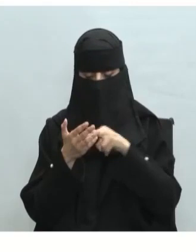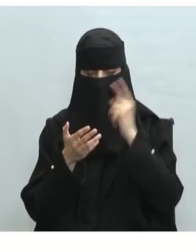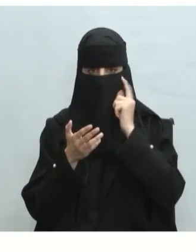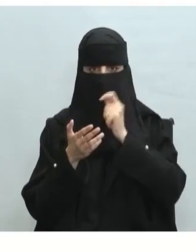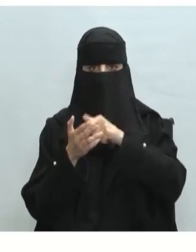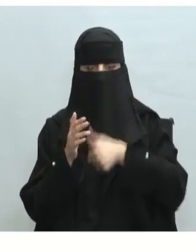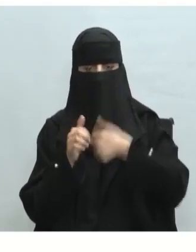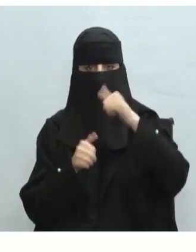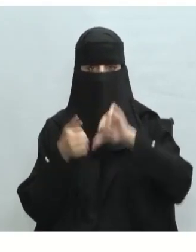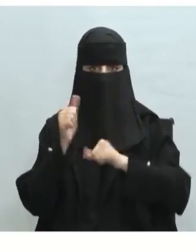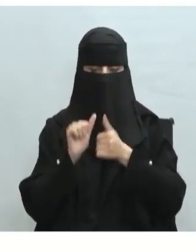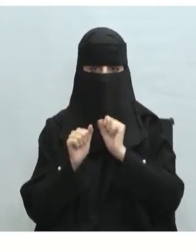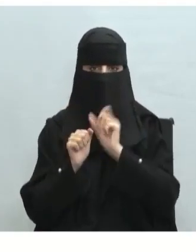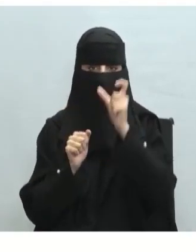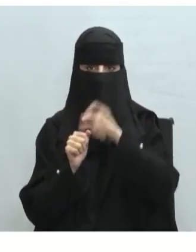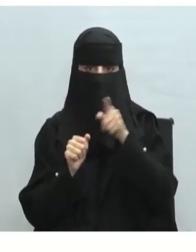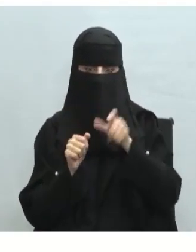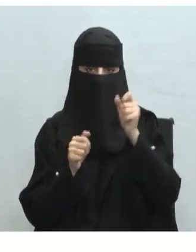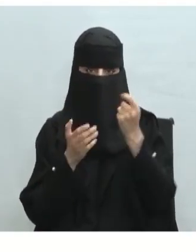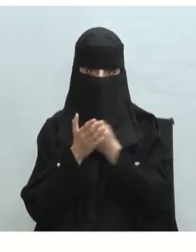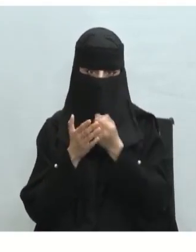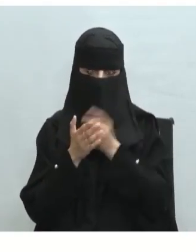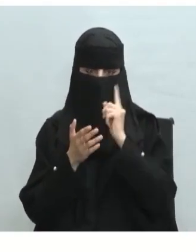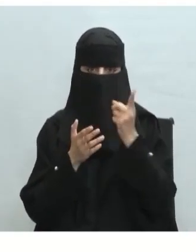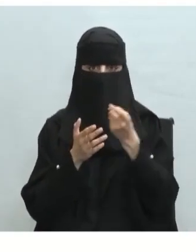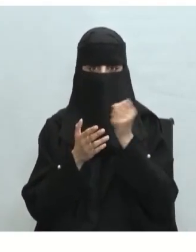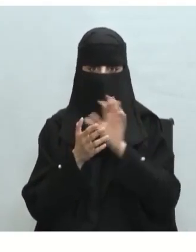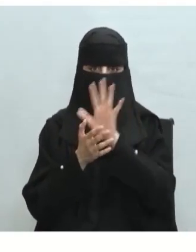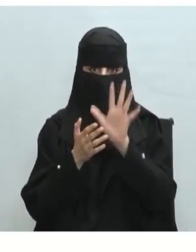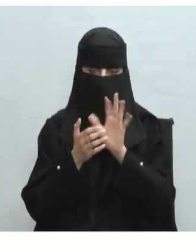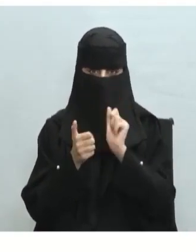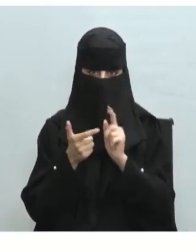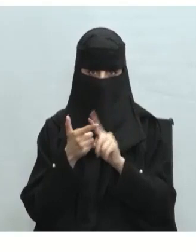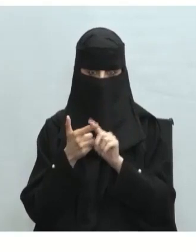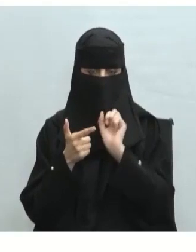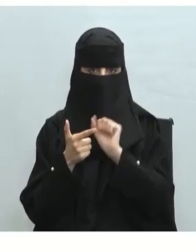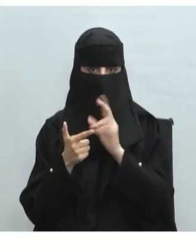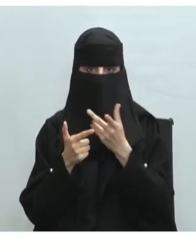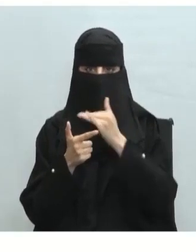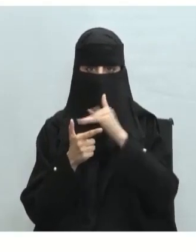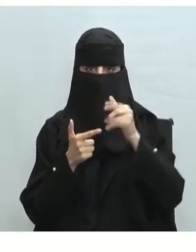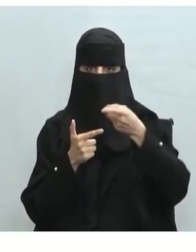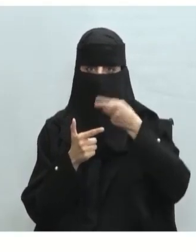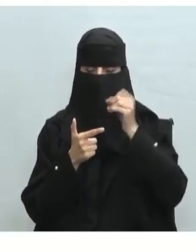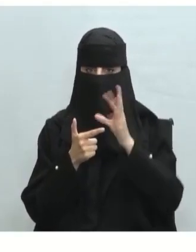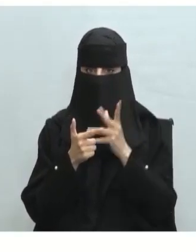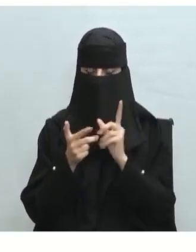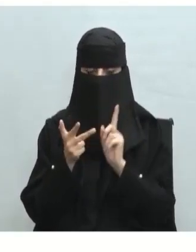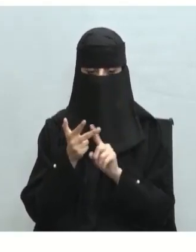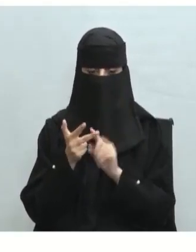وجهه نظر الكاتب تفسير ومشاعر وتحليل شخصيات التعرف على شخصيه الكاتب وبيئته هنا ايضا في اي مستوى